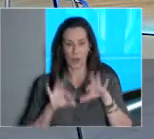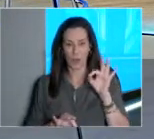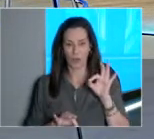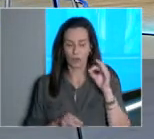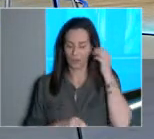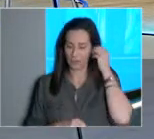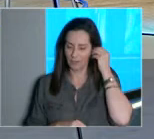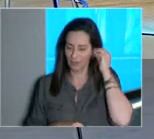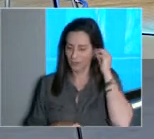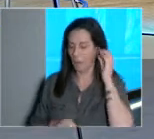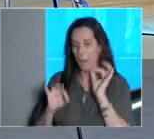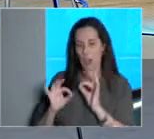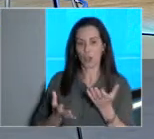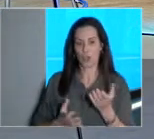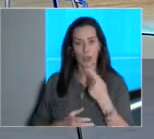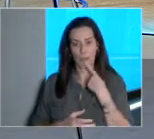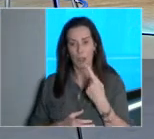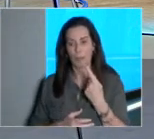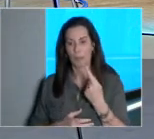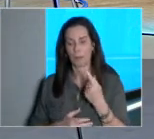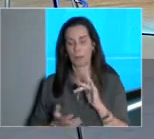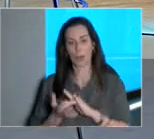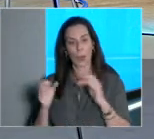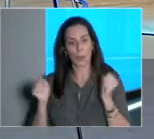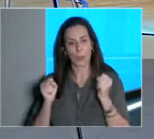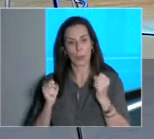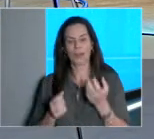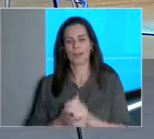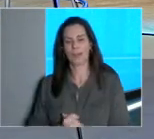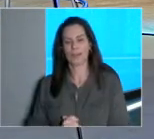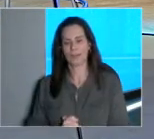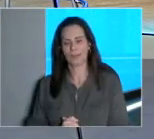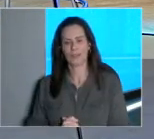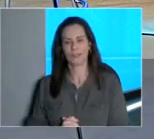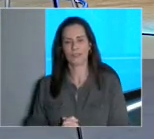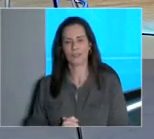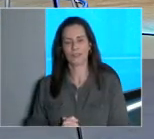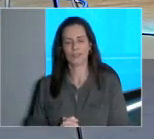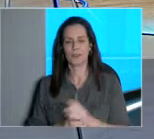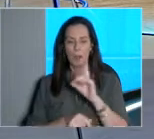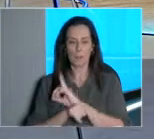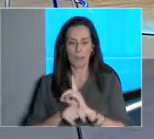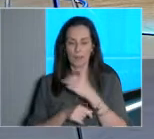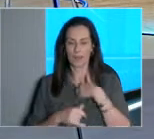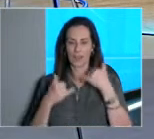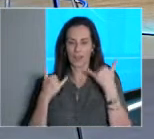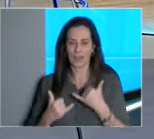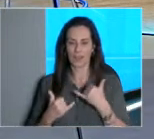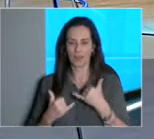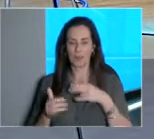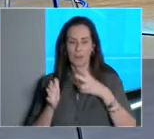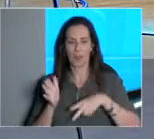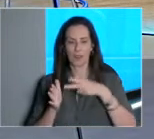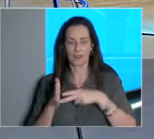מועד ב'? לגמרי, ועוד אמרנו מקום קריר. כן. רציתי לעשות... אז בינתיים אני עכשיו בתחנת